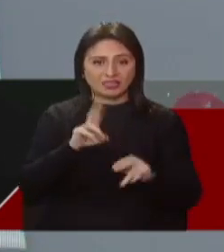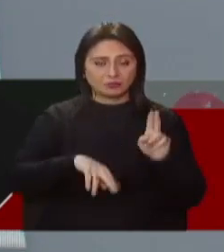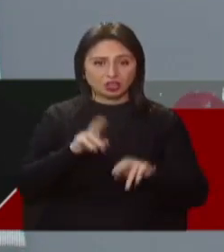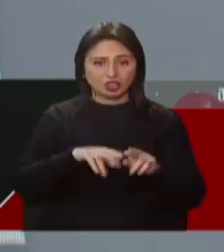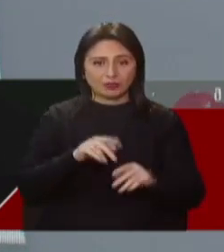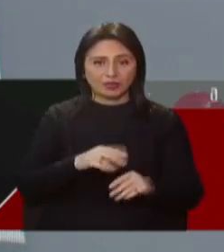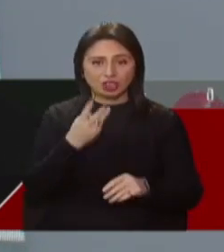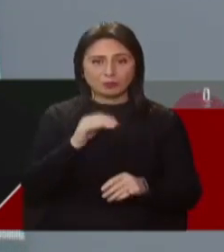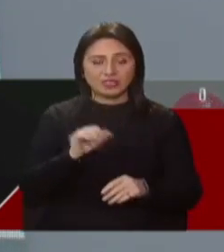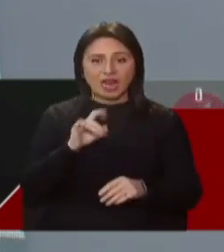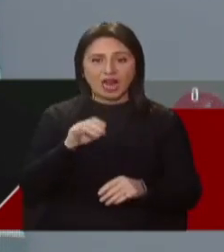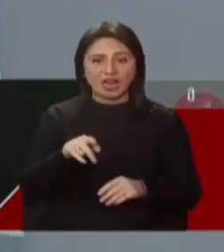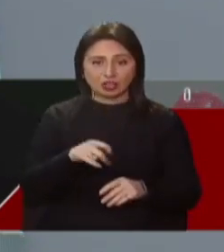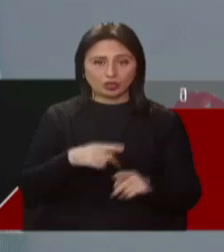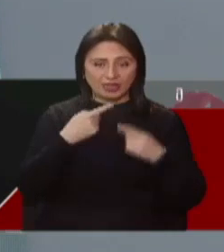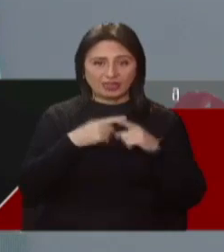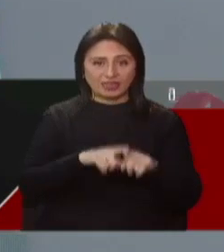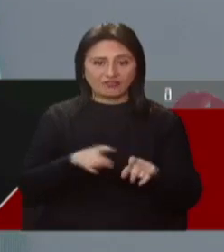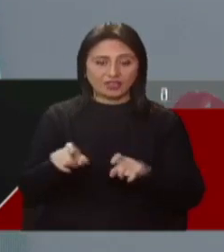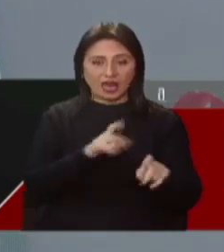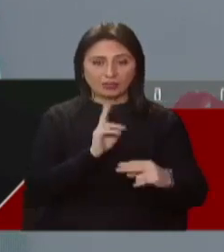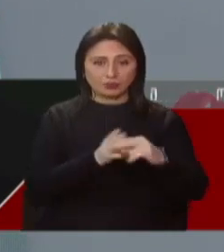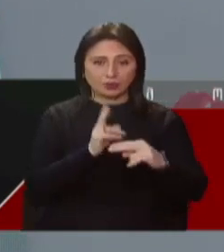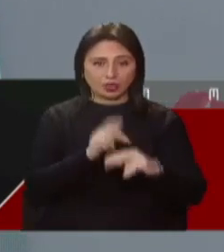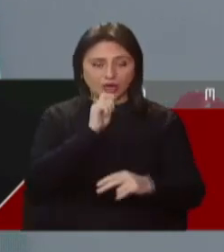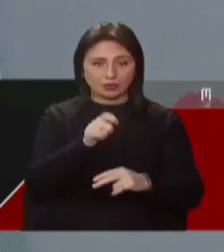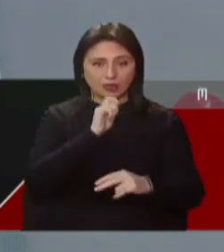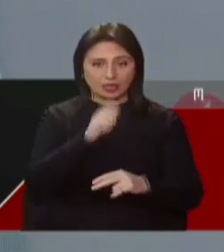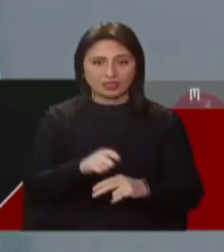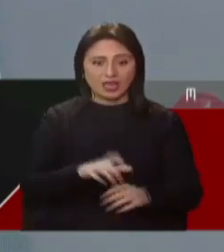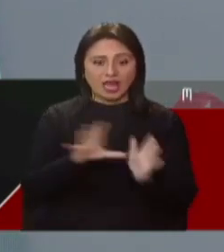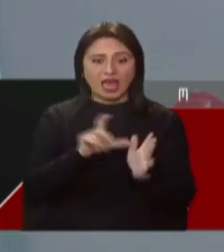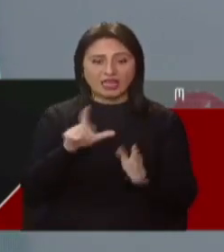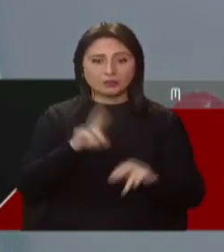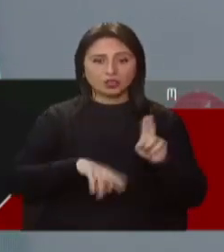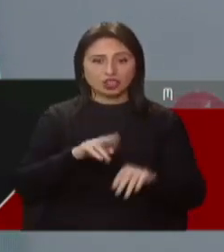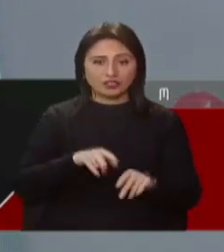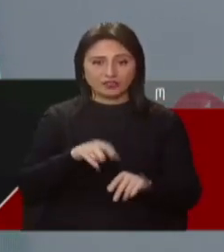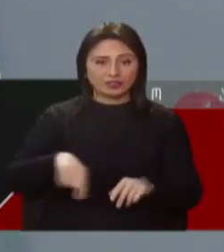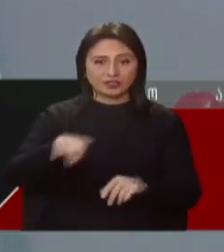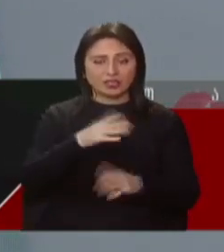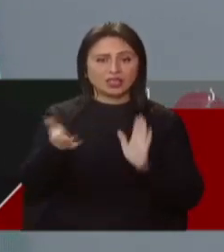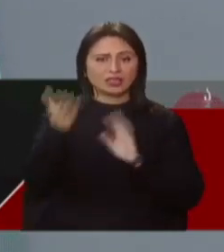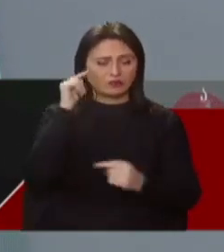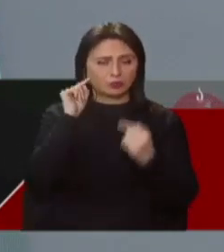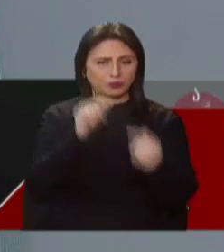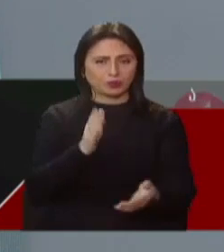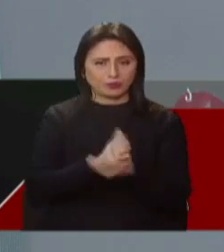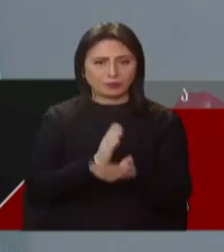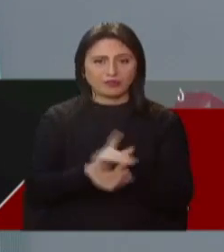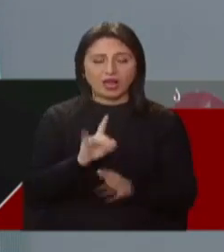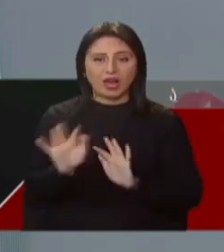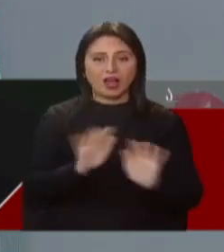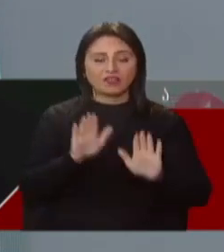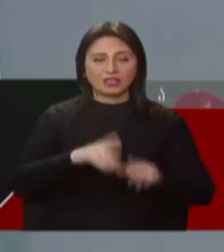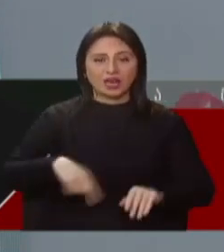mshenoblobistvis șepese artane Lopotas tehnikas gadaadgilebis sașoalebas arazlevs. Hesis mshenoblobas Lapanqorelebe didi khania eținaaglegebien.